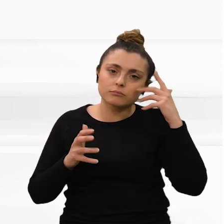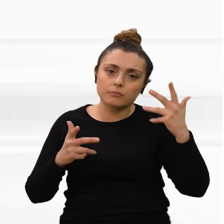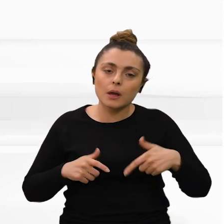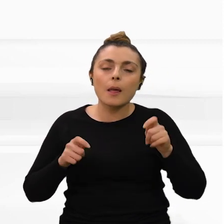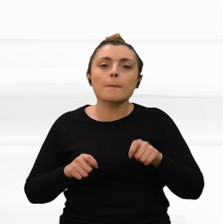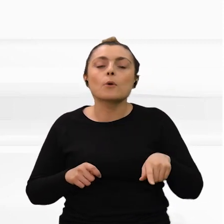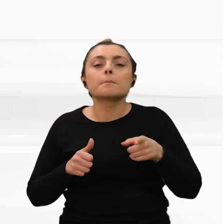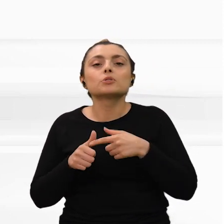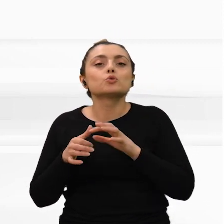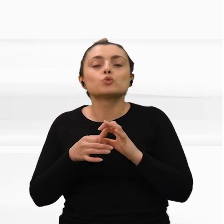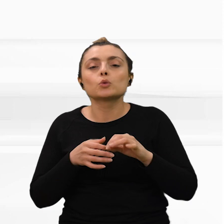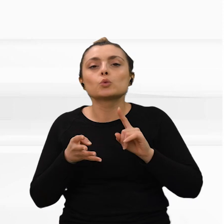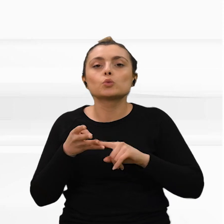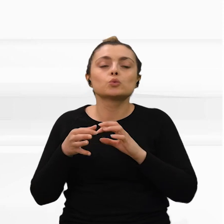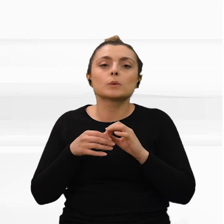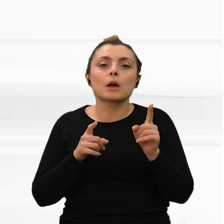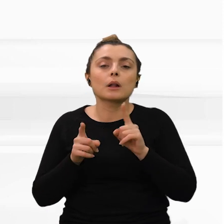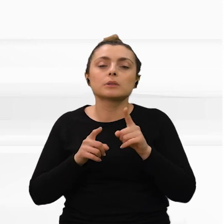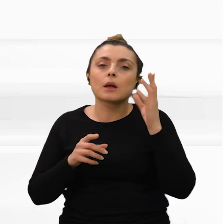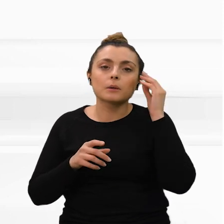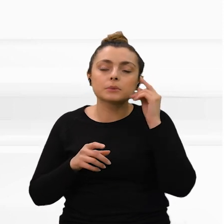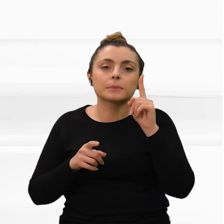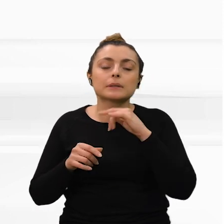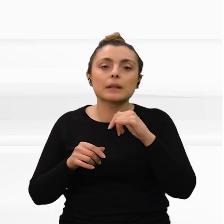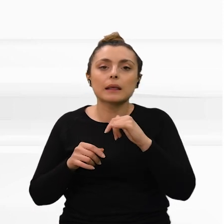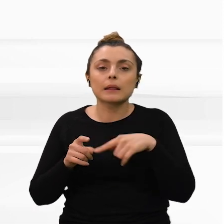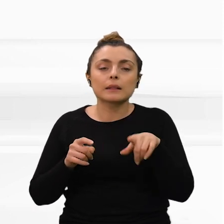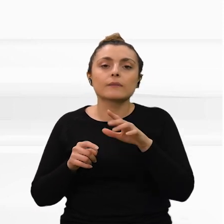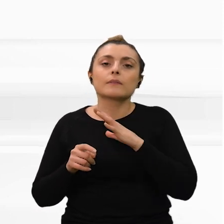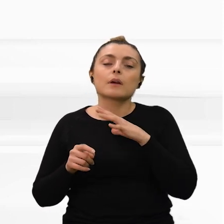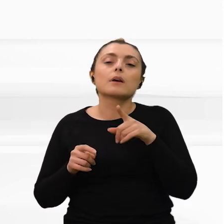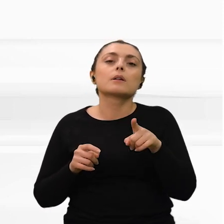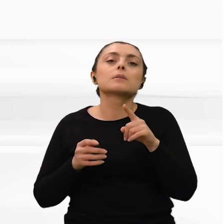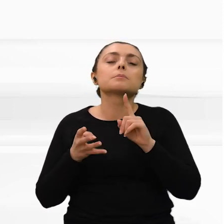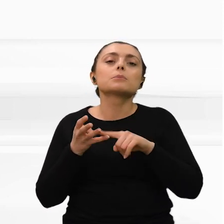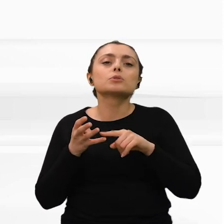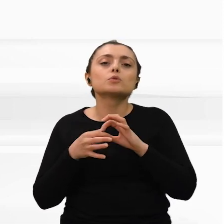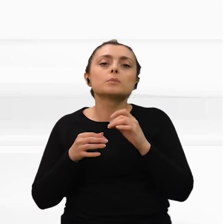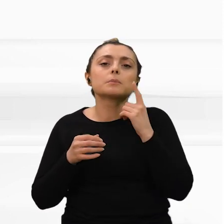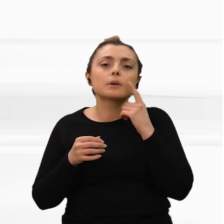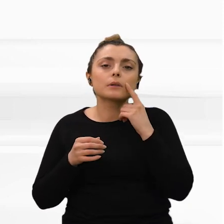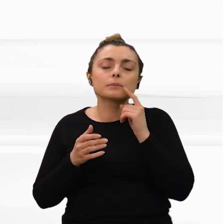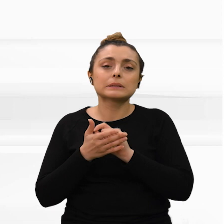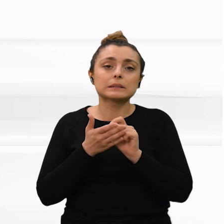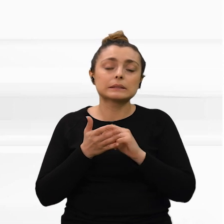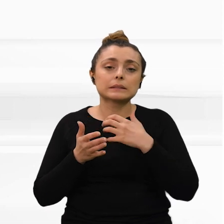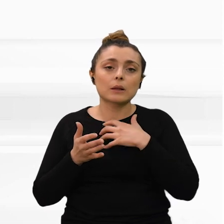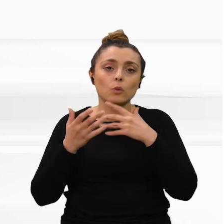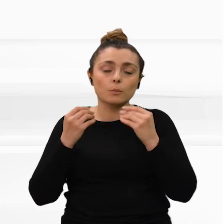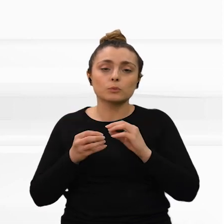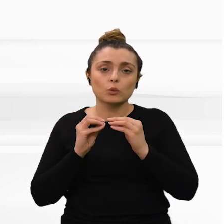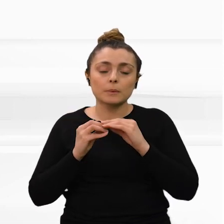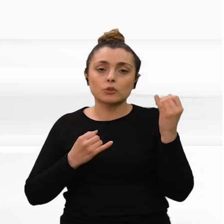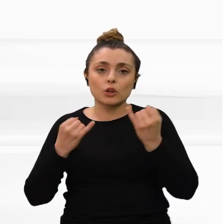geçiriyor Bakın arkadaşlar birinci cümleyle 4 cümle arasında anlamsal bir yakınlık var V cümleye bakalım yazarın